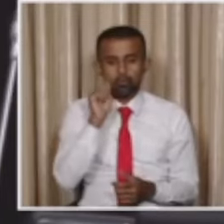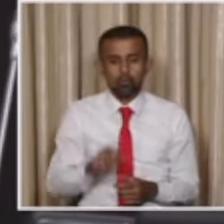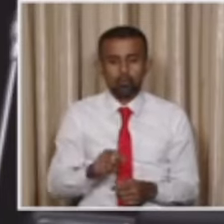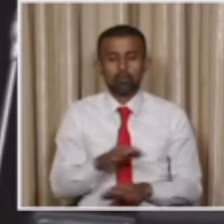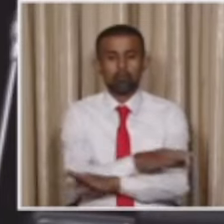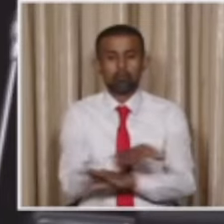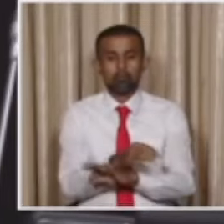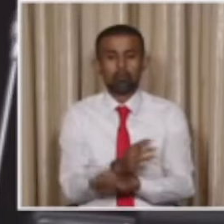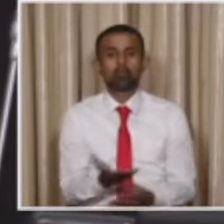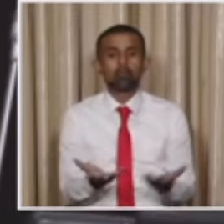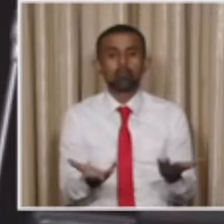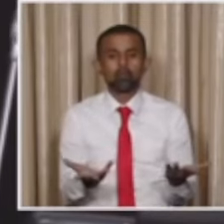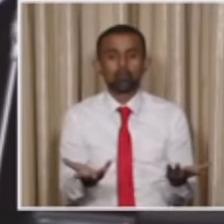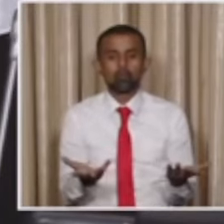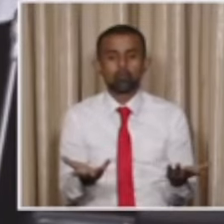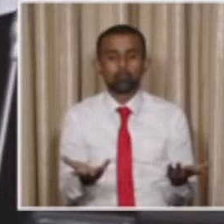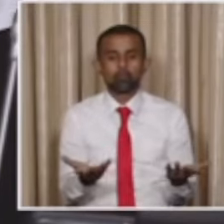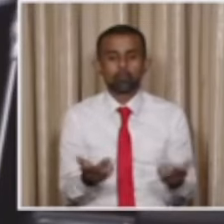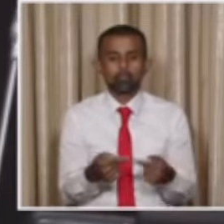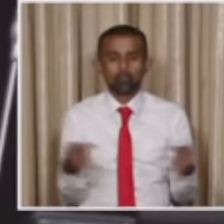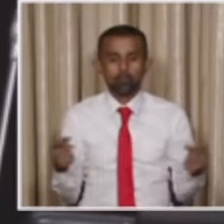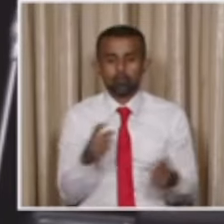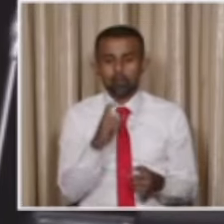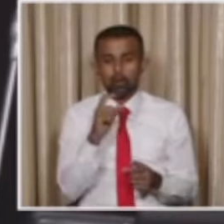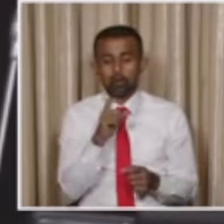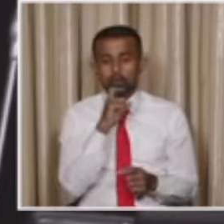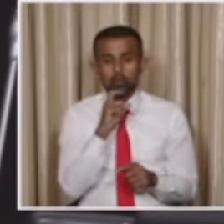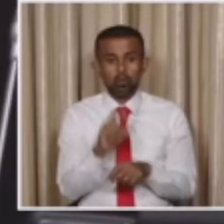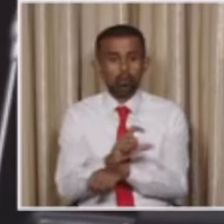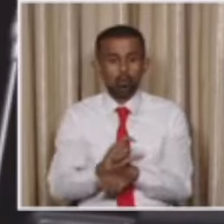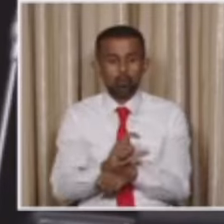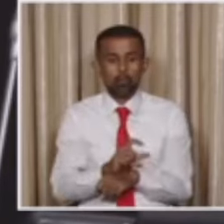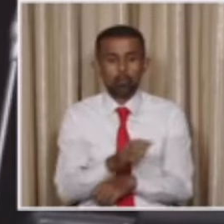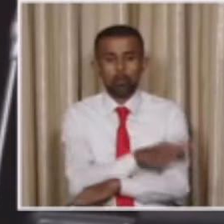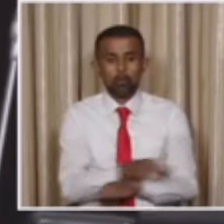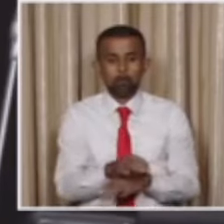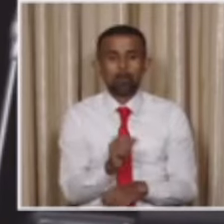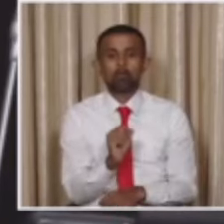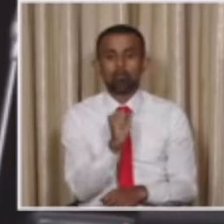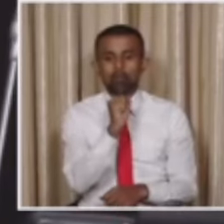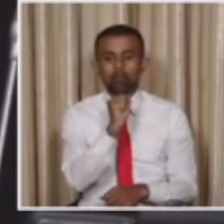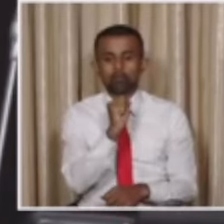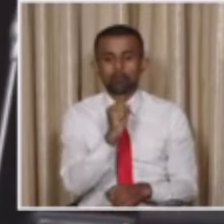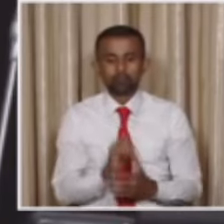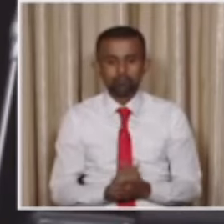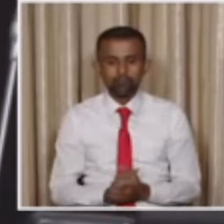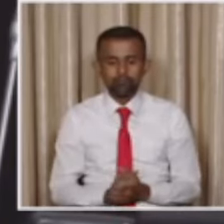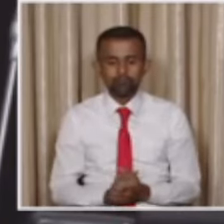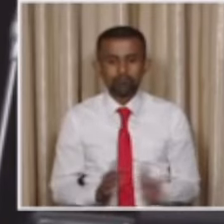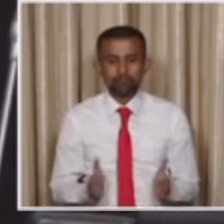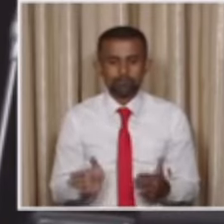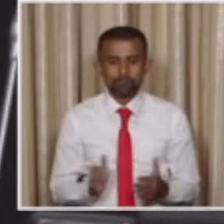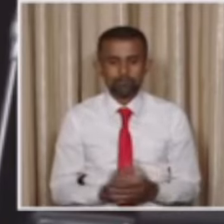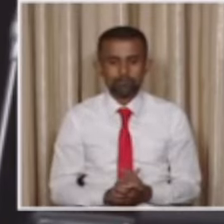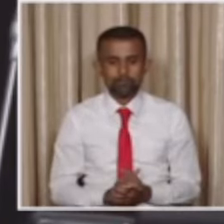පියවර. එතකොට ඒ අයට විරුද්ධව අධිකරණ සේවා කොමිෂන් සභාව ගත්ත පියවර මොකක්ද? ඊළඟට මේක තියෙනවා